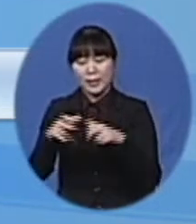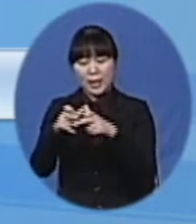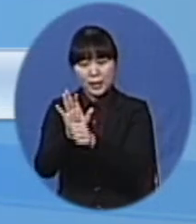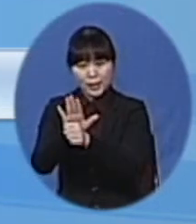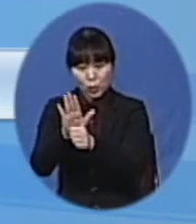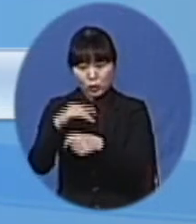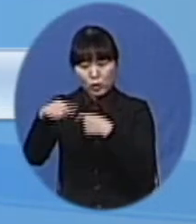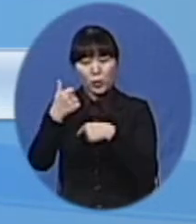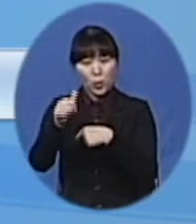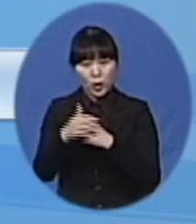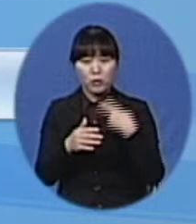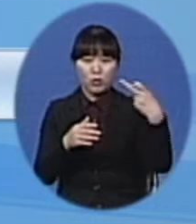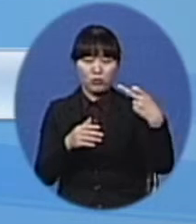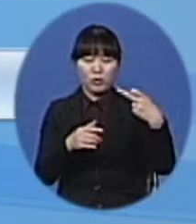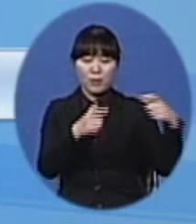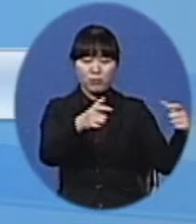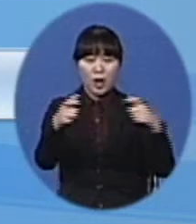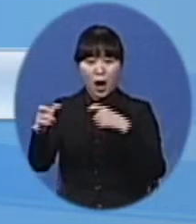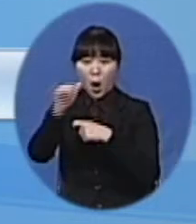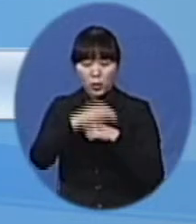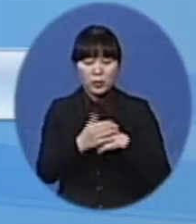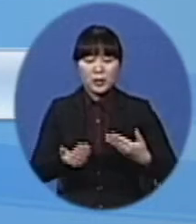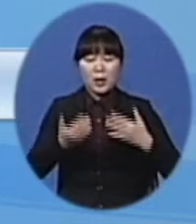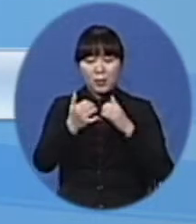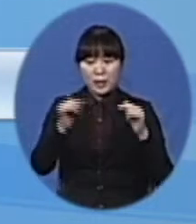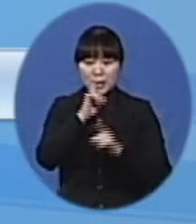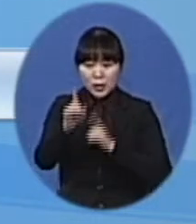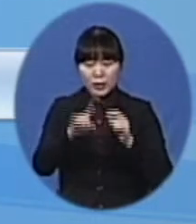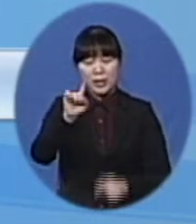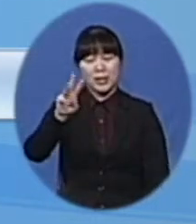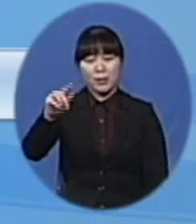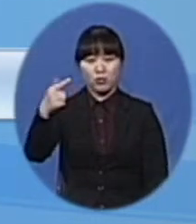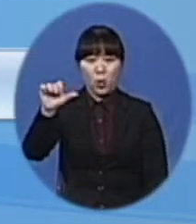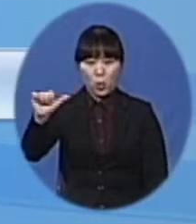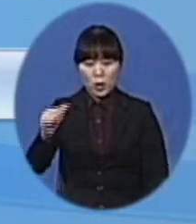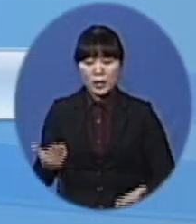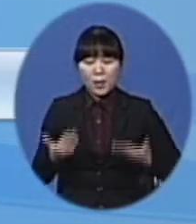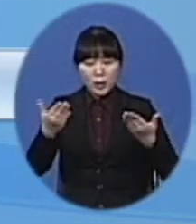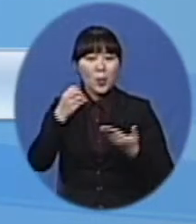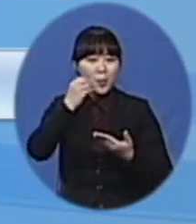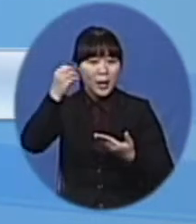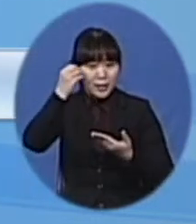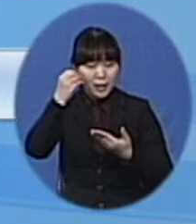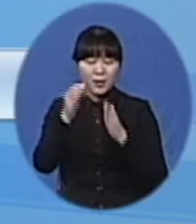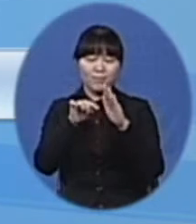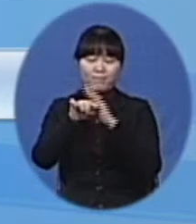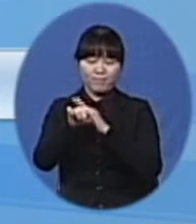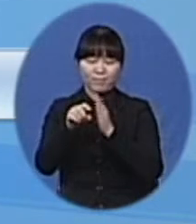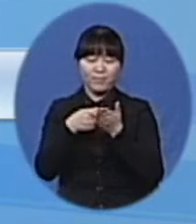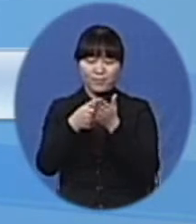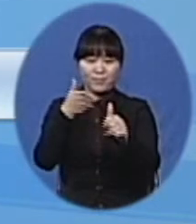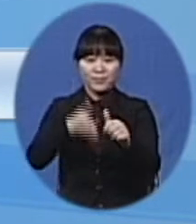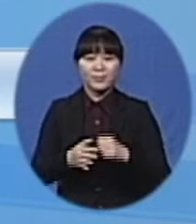지원, 수화통역 등 12개 분야이며 자원봉사 신청은 1365 자원봉사 홈페이지에서 하시면 됩니다.